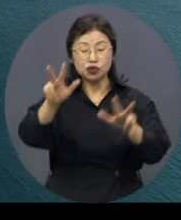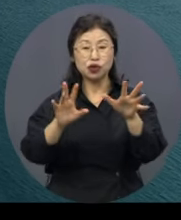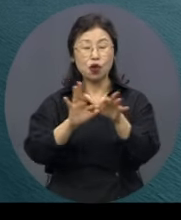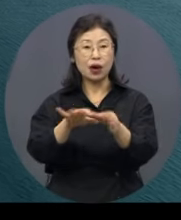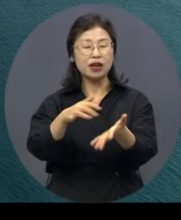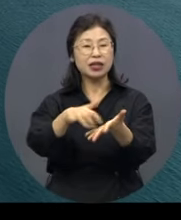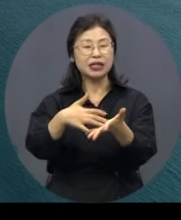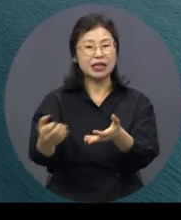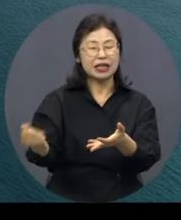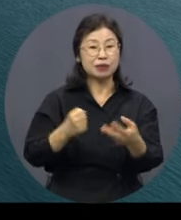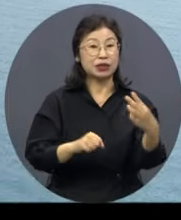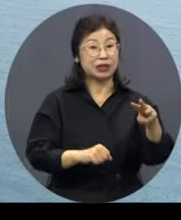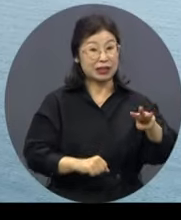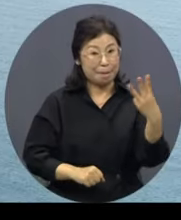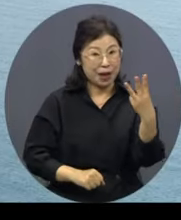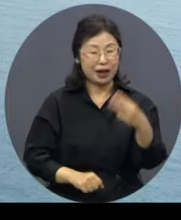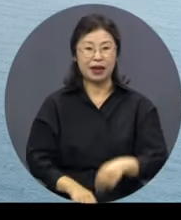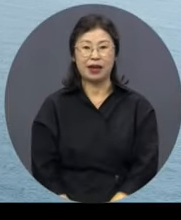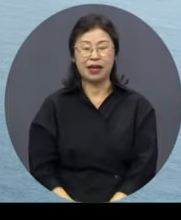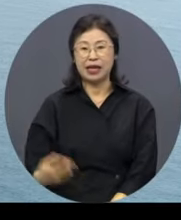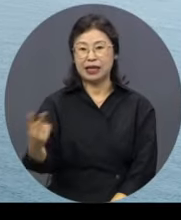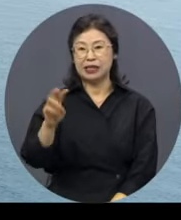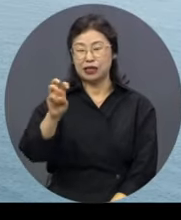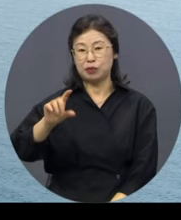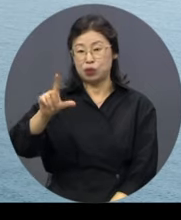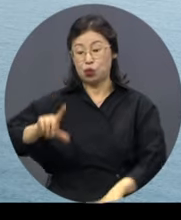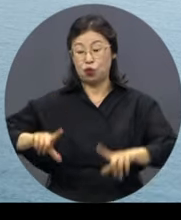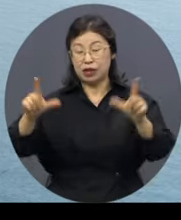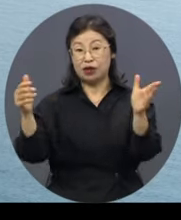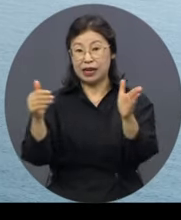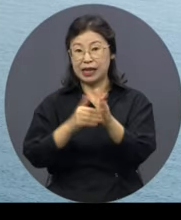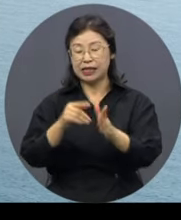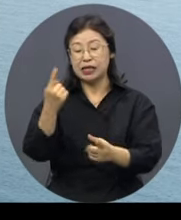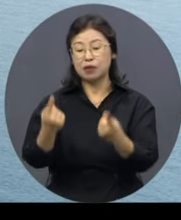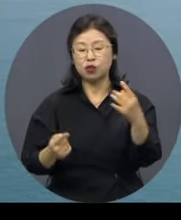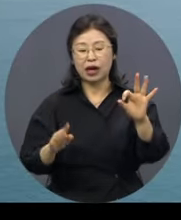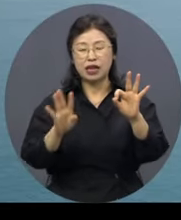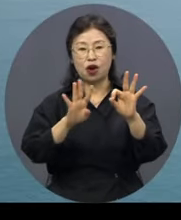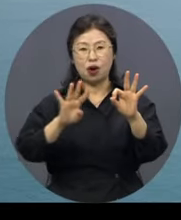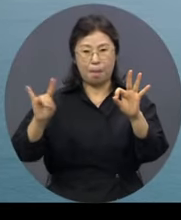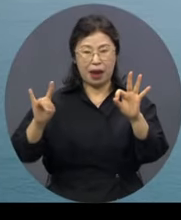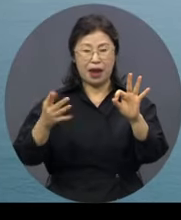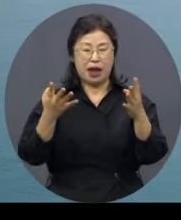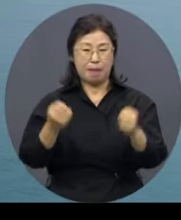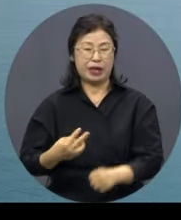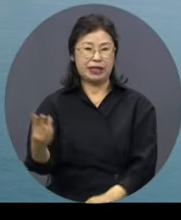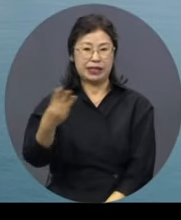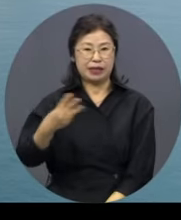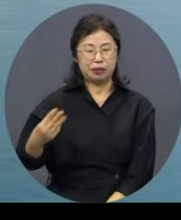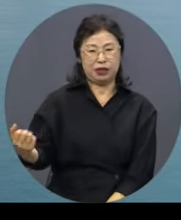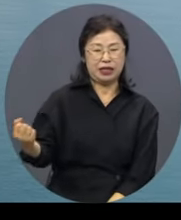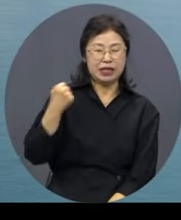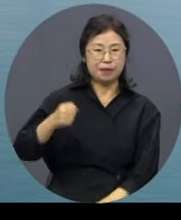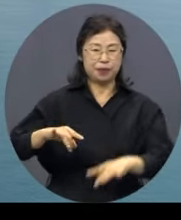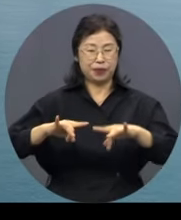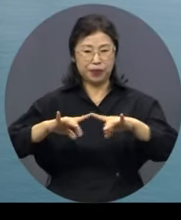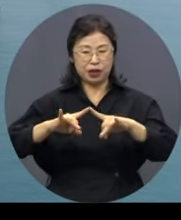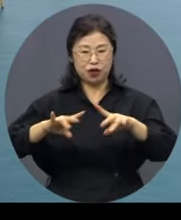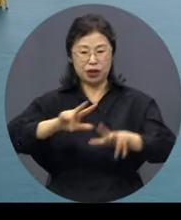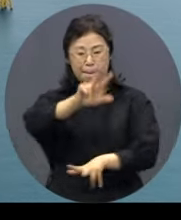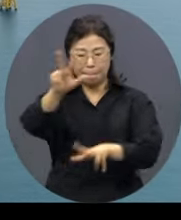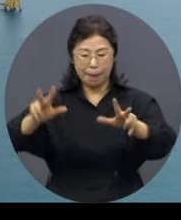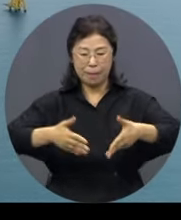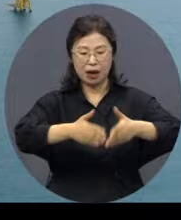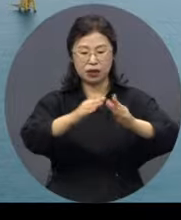용량은 300mw 2035년까지 이보다 배 더 많은 메의 해상 폭력